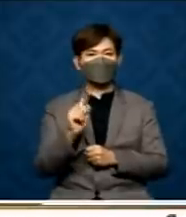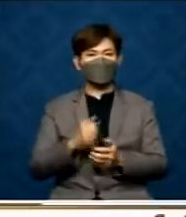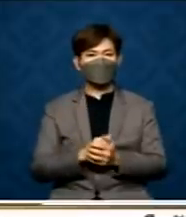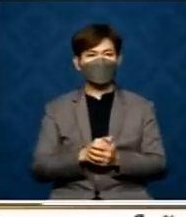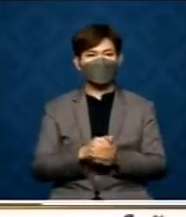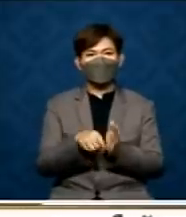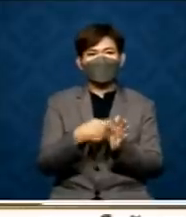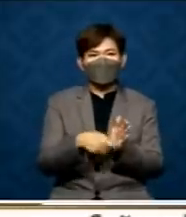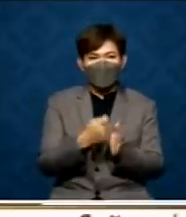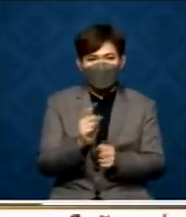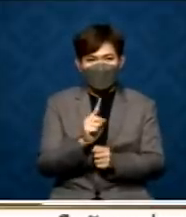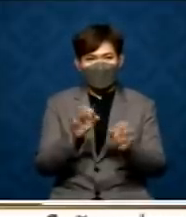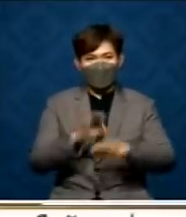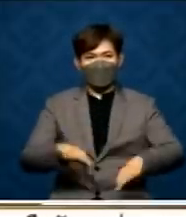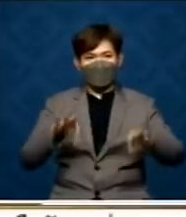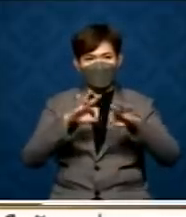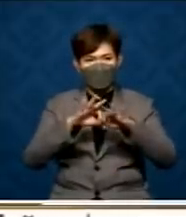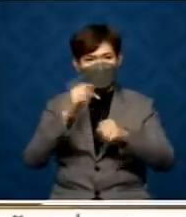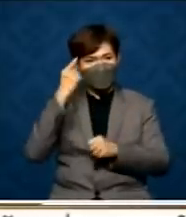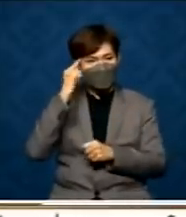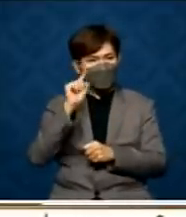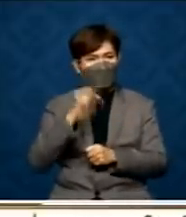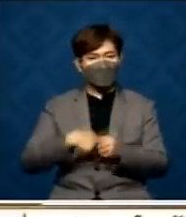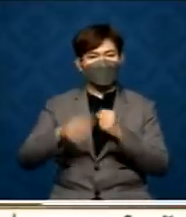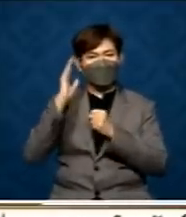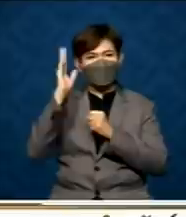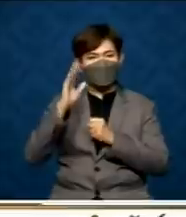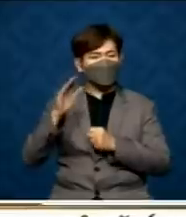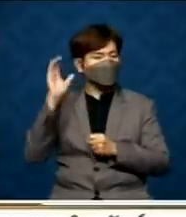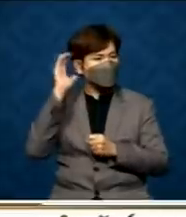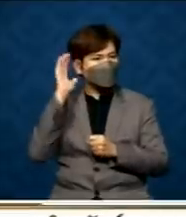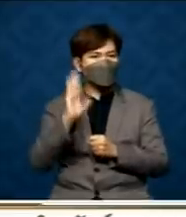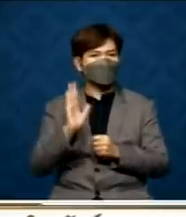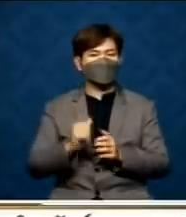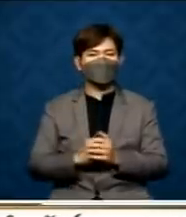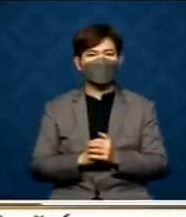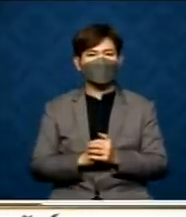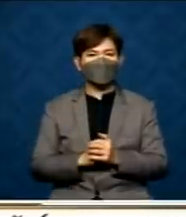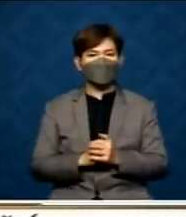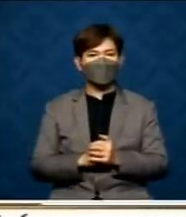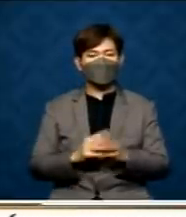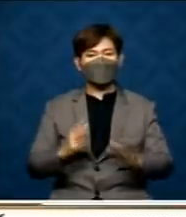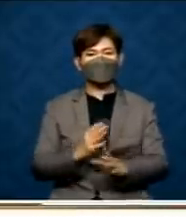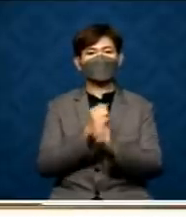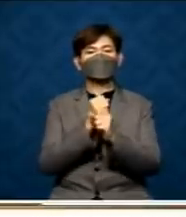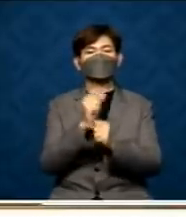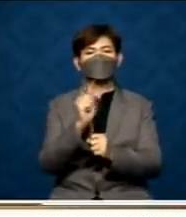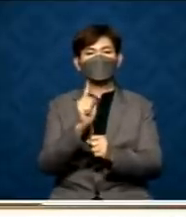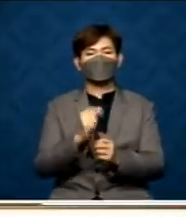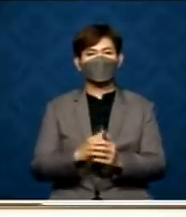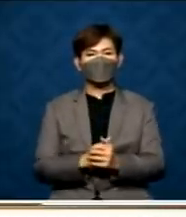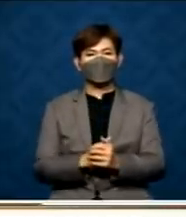มูลเหตุสำคัญที่จะต้องมีการอภิปรายไม่ไว้วางใจฮะซึ่งก็พอสรุปได้ว่า